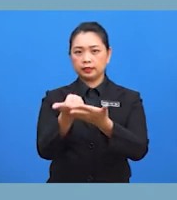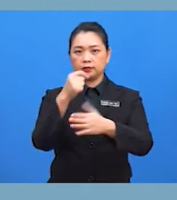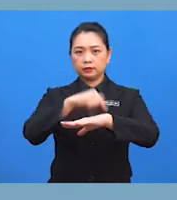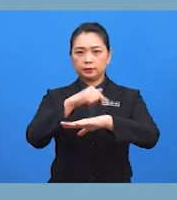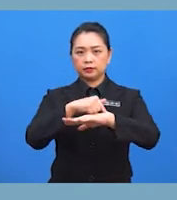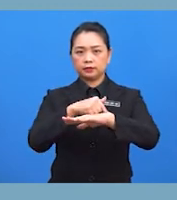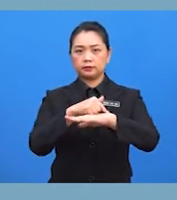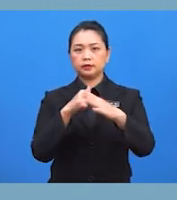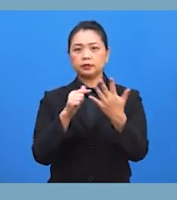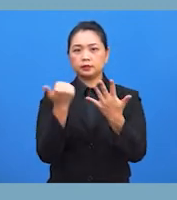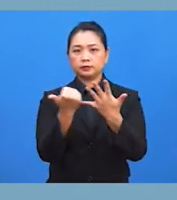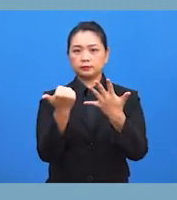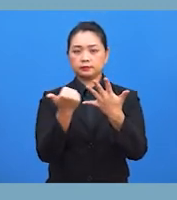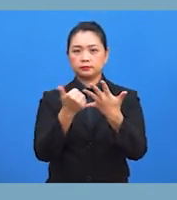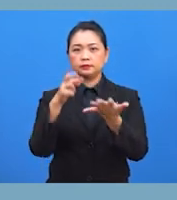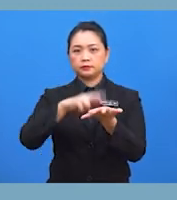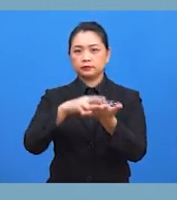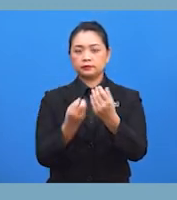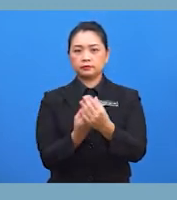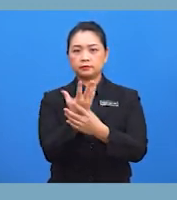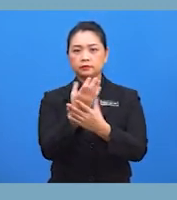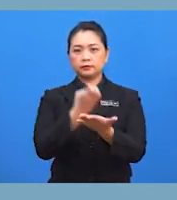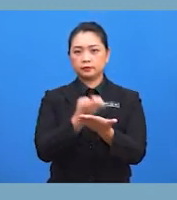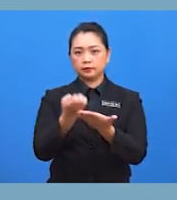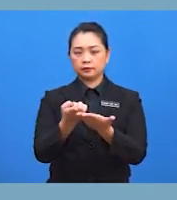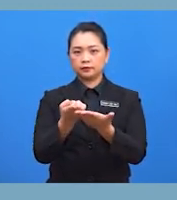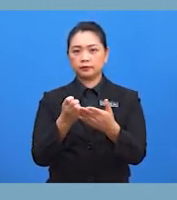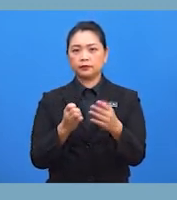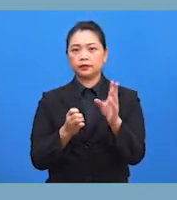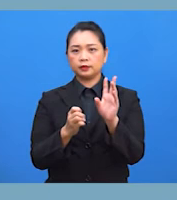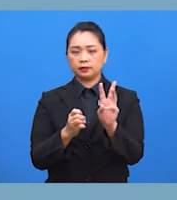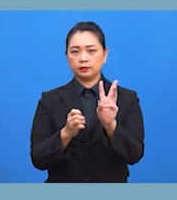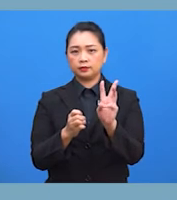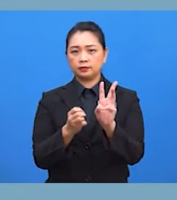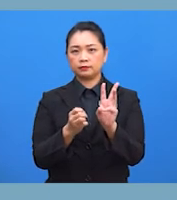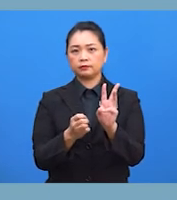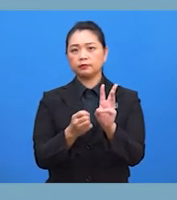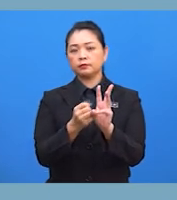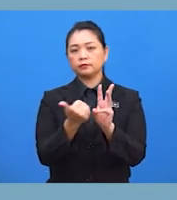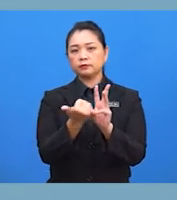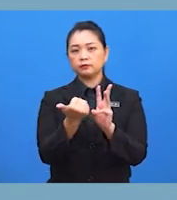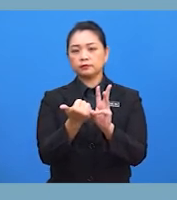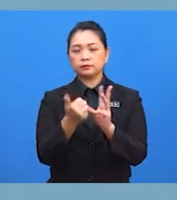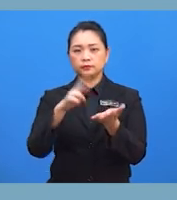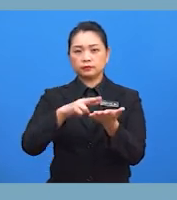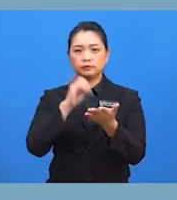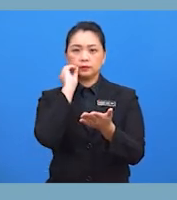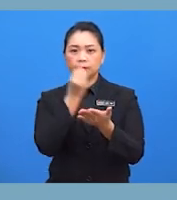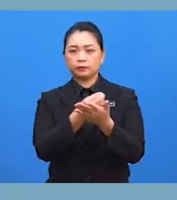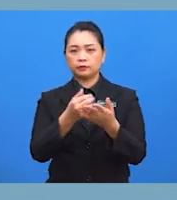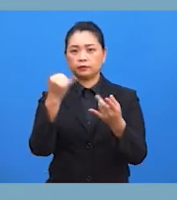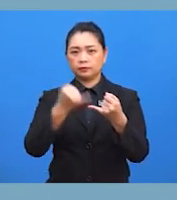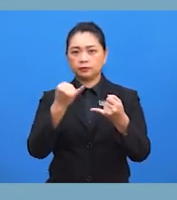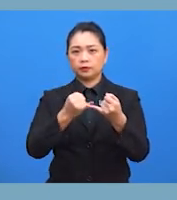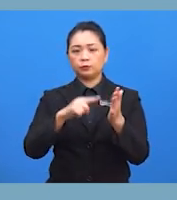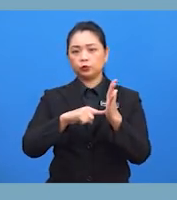semasa. Yang kelima, kadar pertumbuhan ekonomi. Yang keenam, kadar bunga. Dan yang